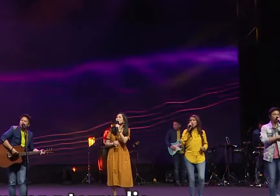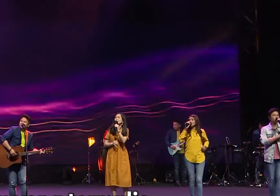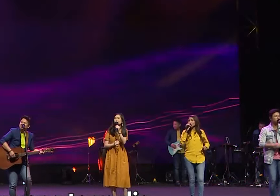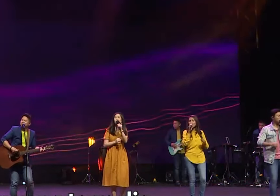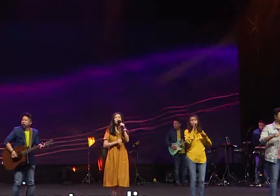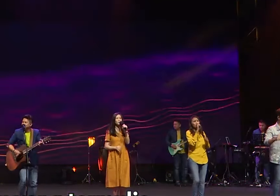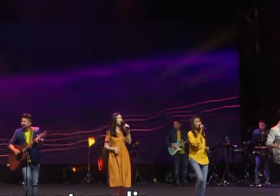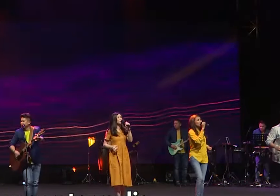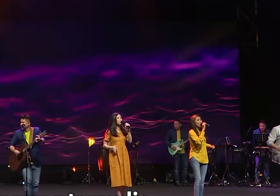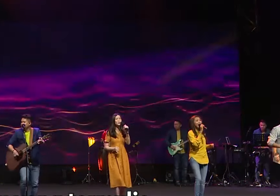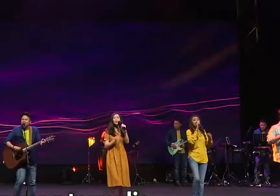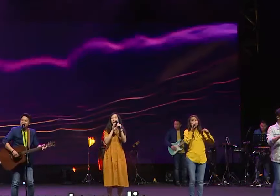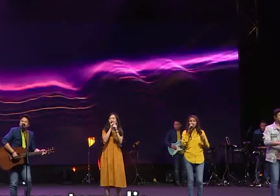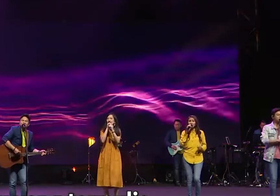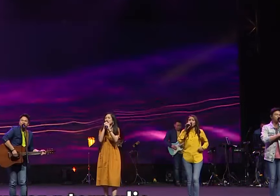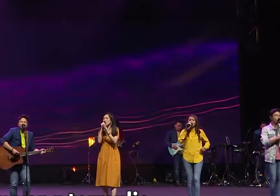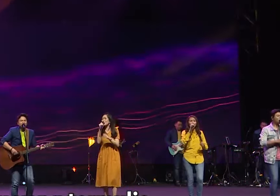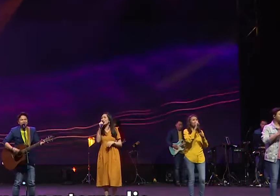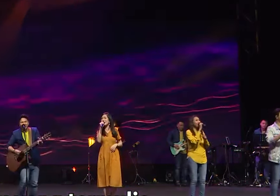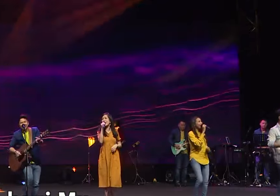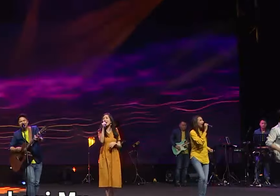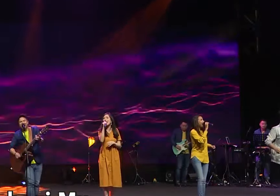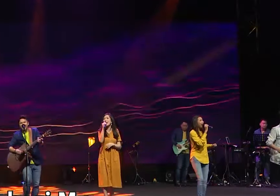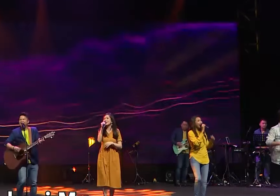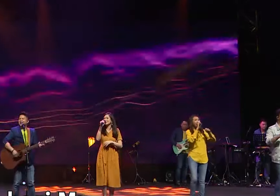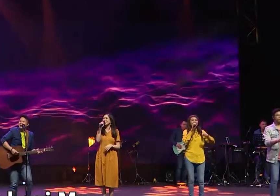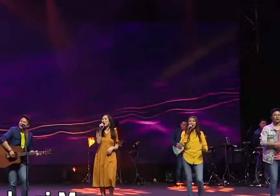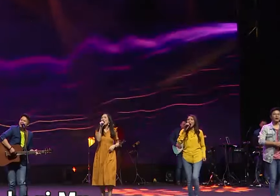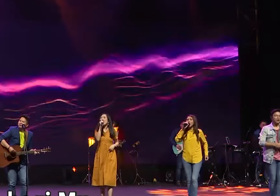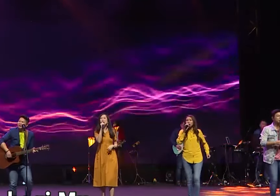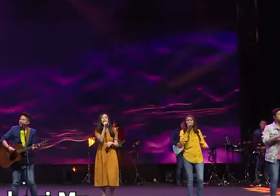Hanya untuk-Mu yang termulia,